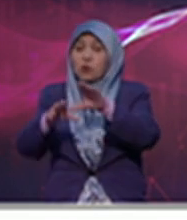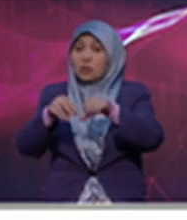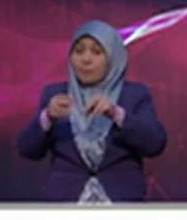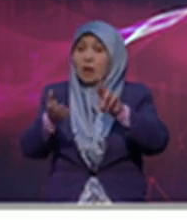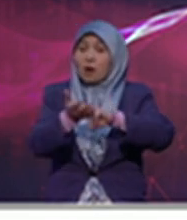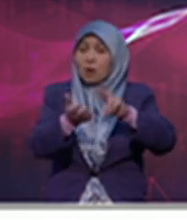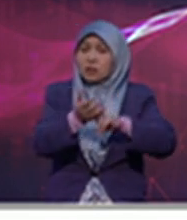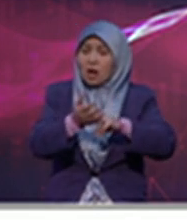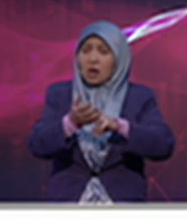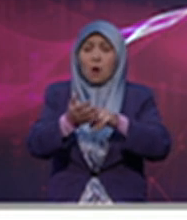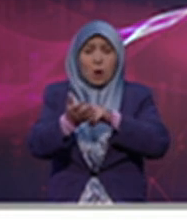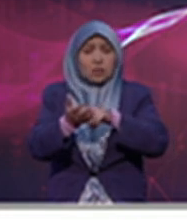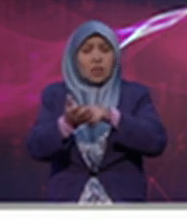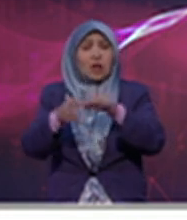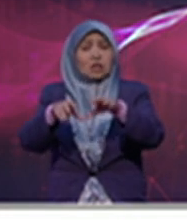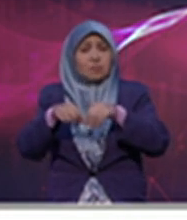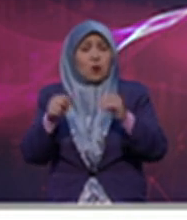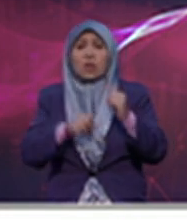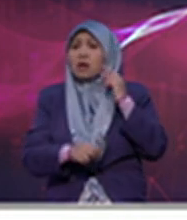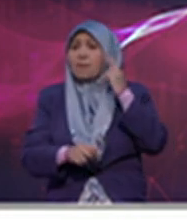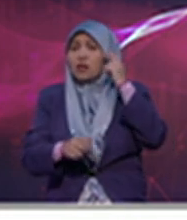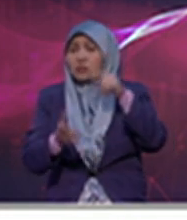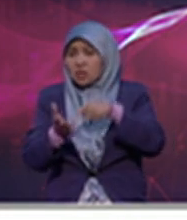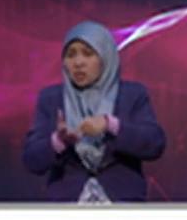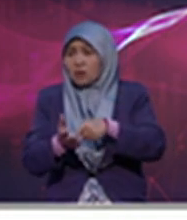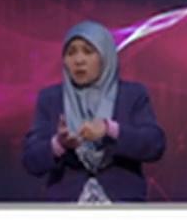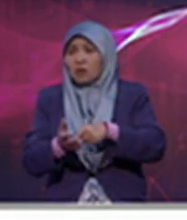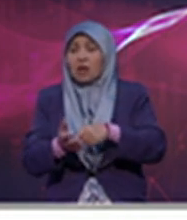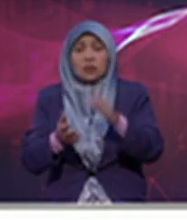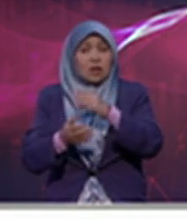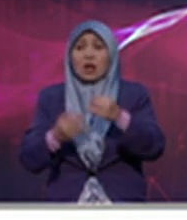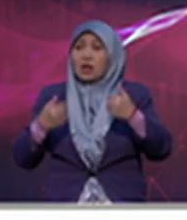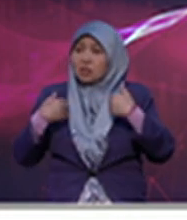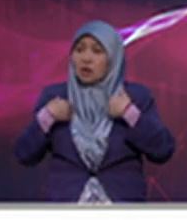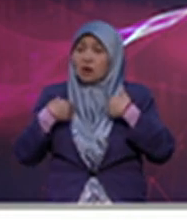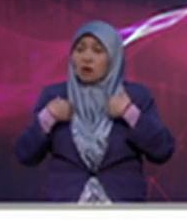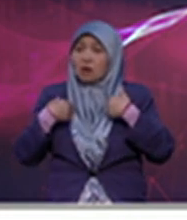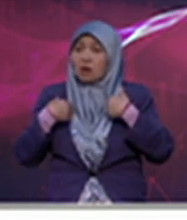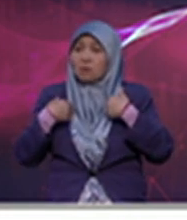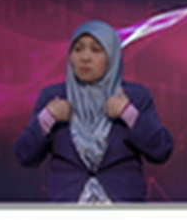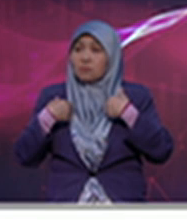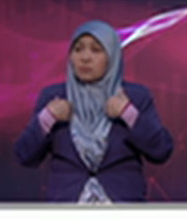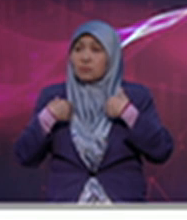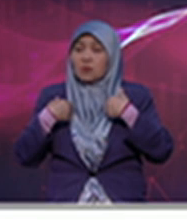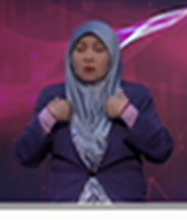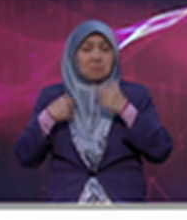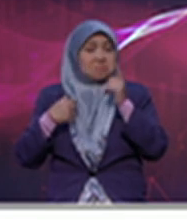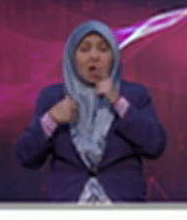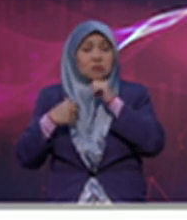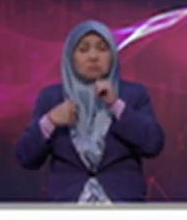berkaitan dengan rawatan yang diterima oleh remaja ini. Dia juga telah meninggalkan persekolahan